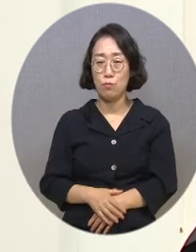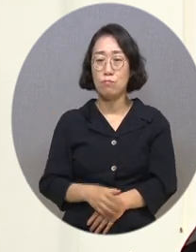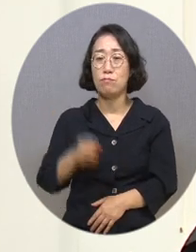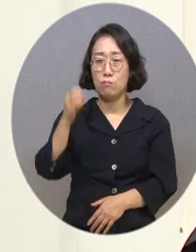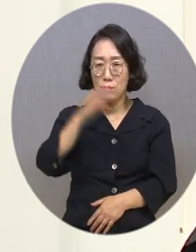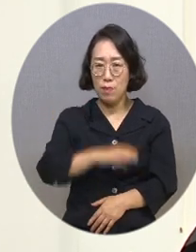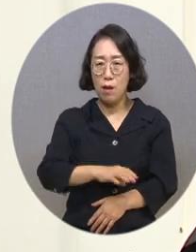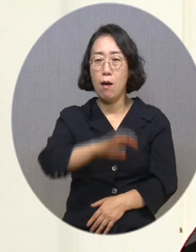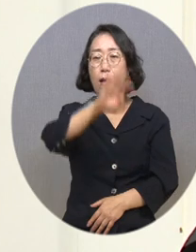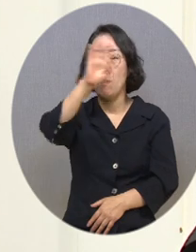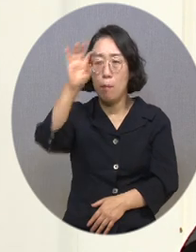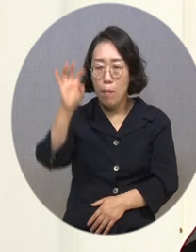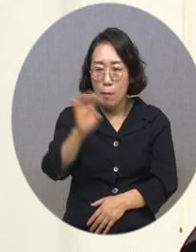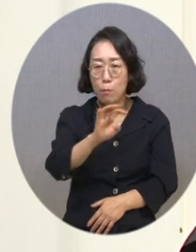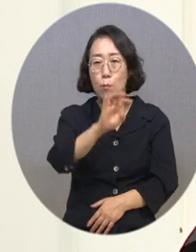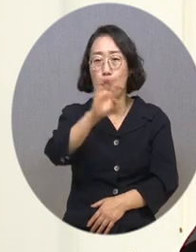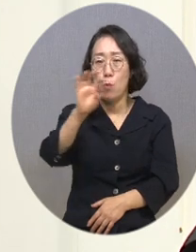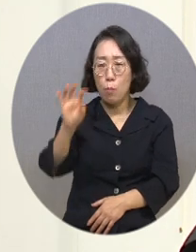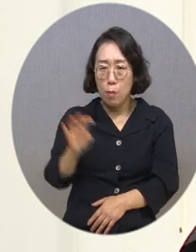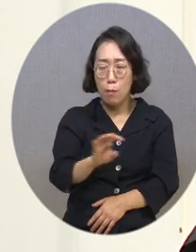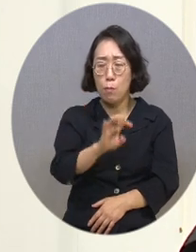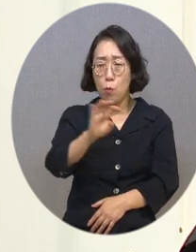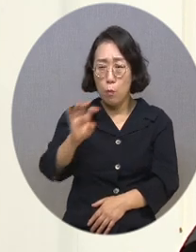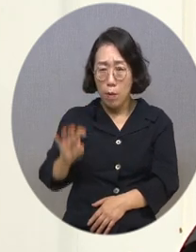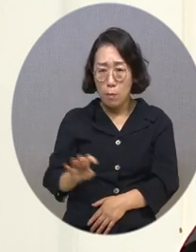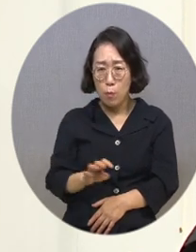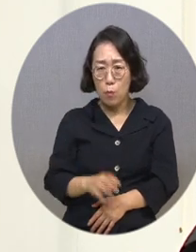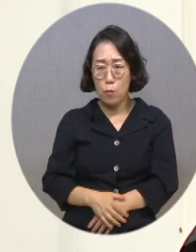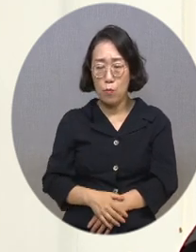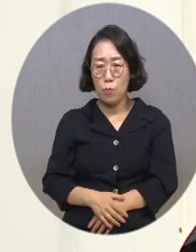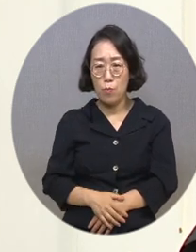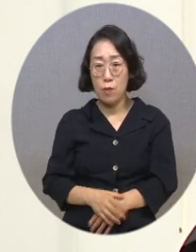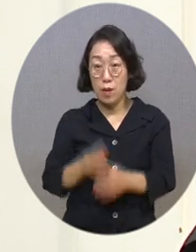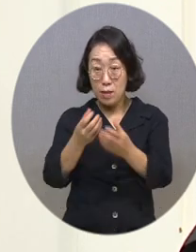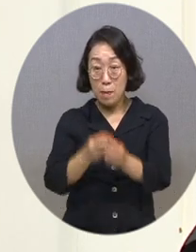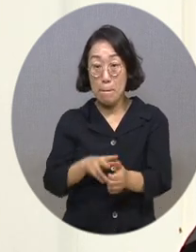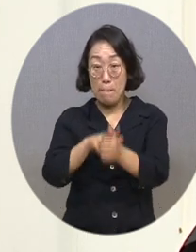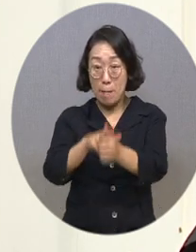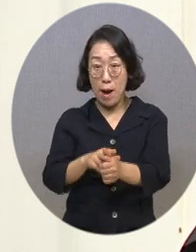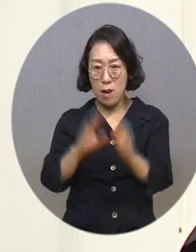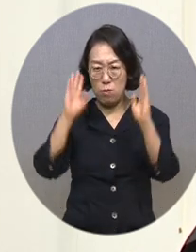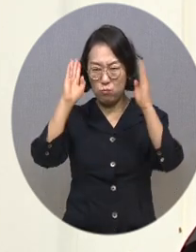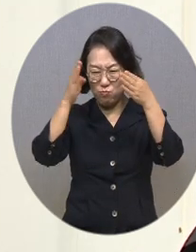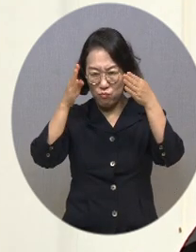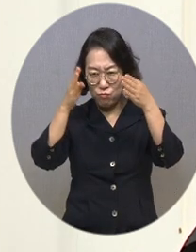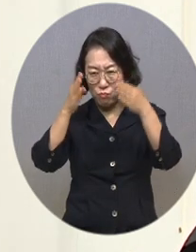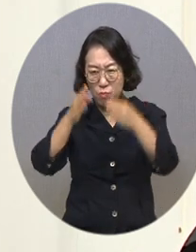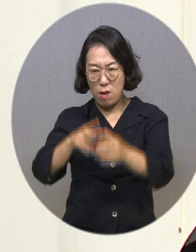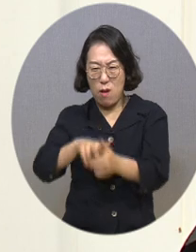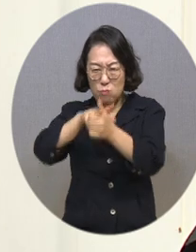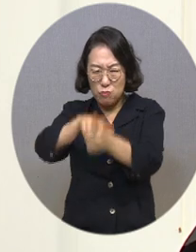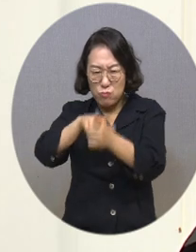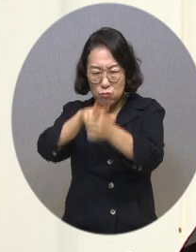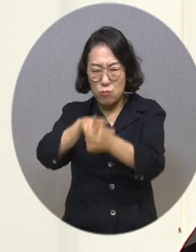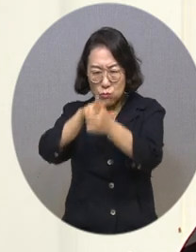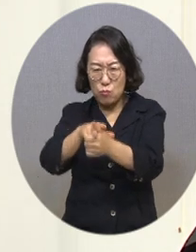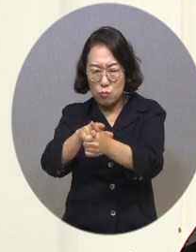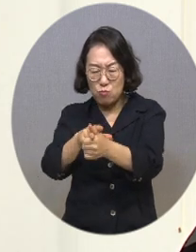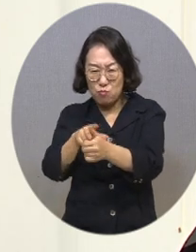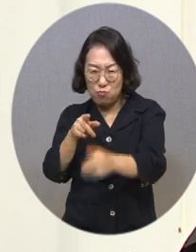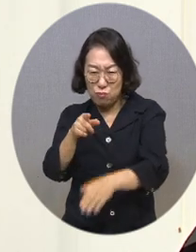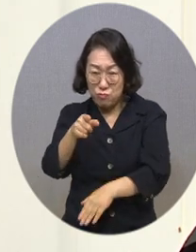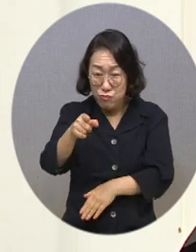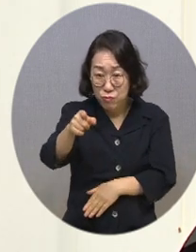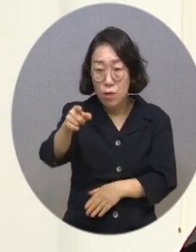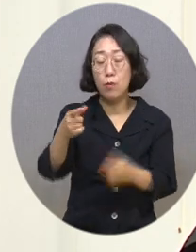다람쥐 책바퀴 돌려가는 것? 야생마가 여기 앞만 보고 막 달려간 야생마처럼 아, 내가 그렇게 살고